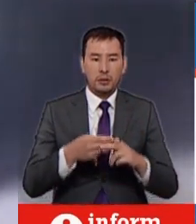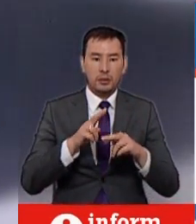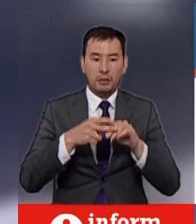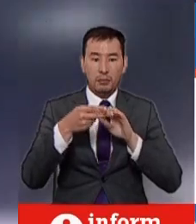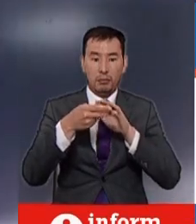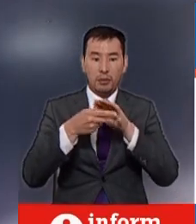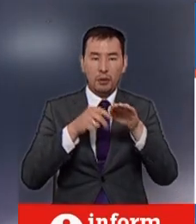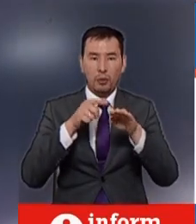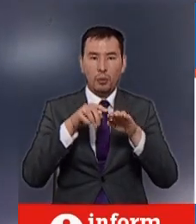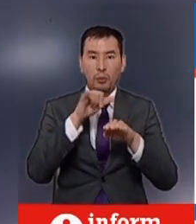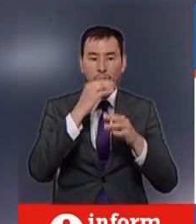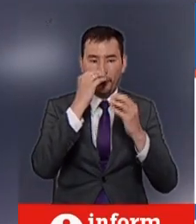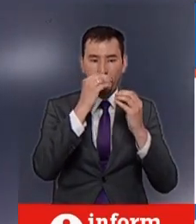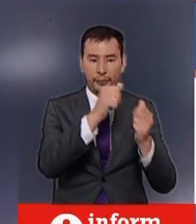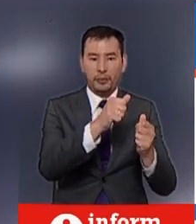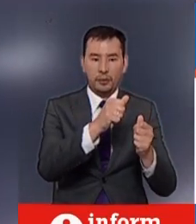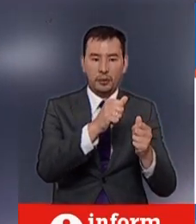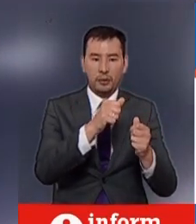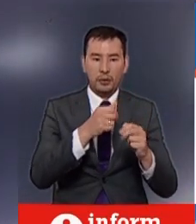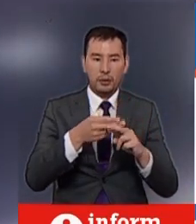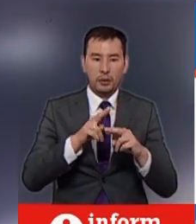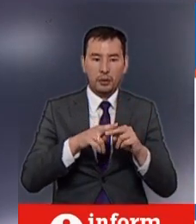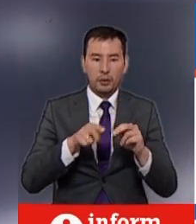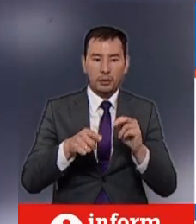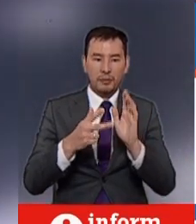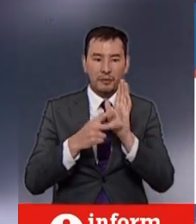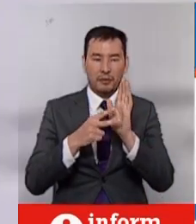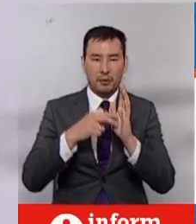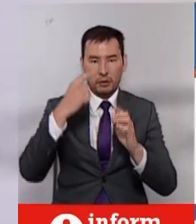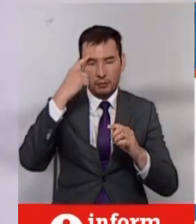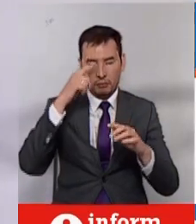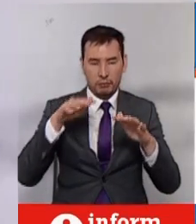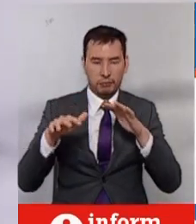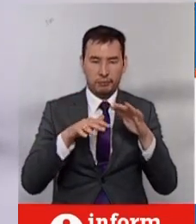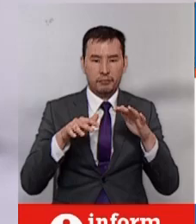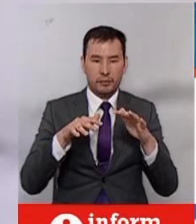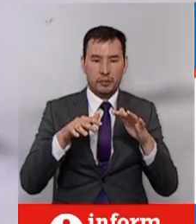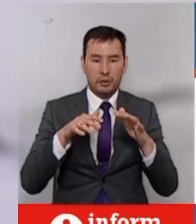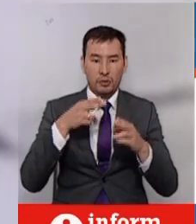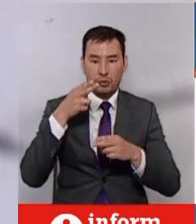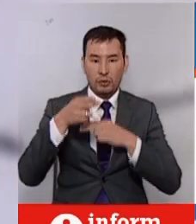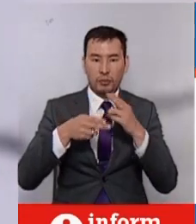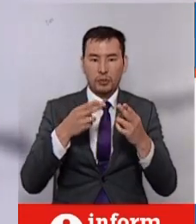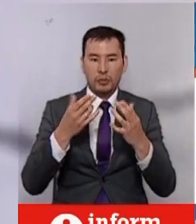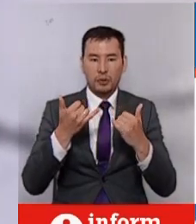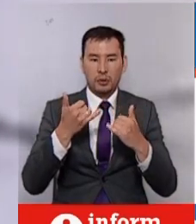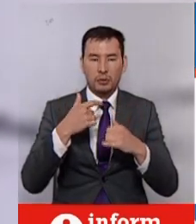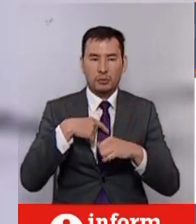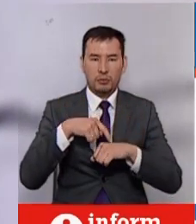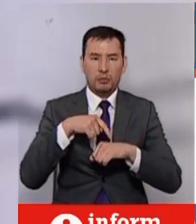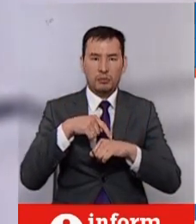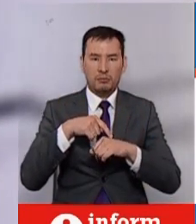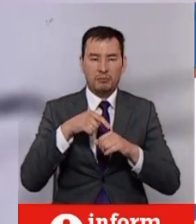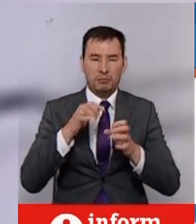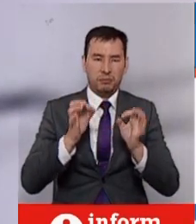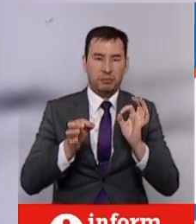суытқан. Ал көлік астында қалған 8 жастағы оқушының бас миы шайқалып, жарақат алған. Ота жасалған баланың қазір жағдайы қалыпты деп отыр